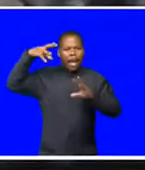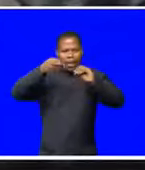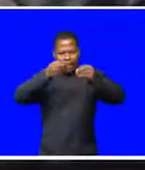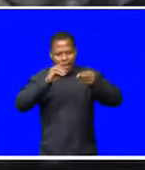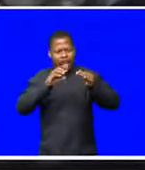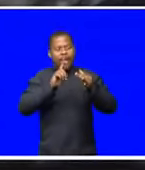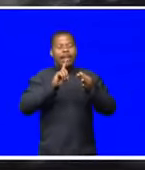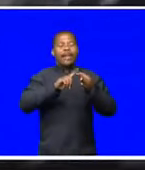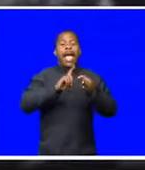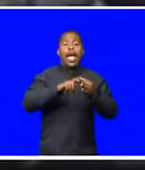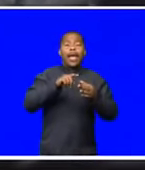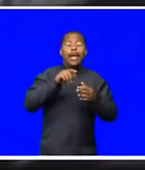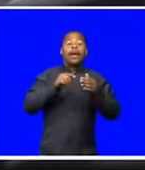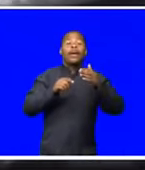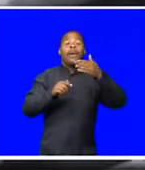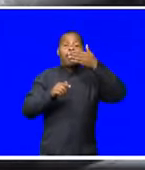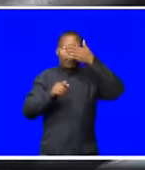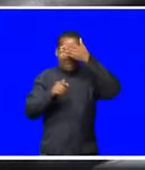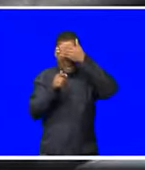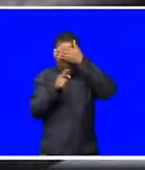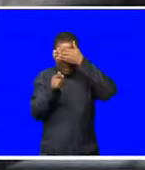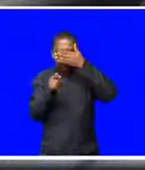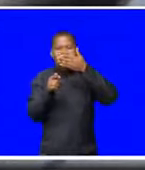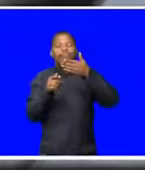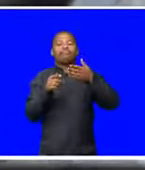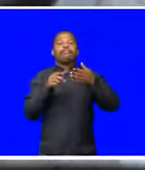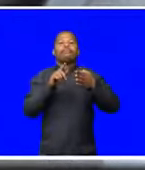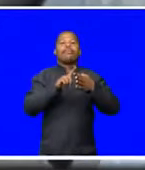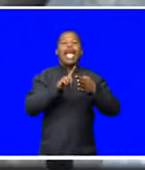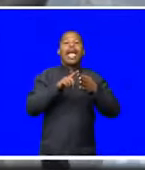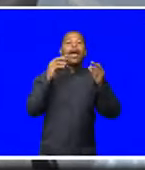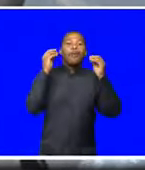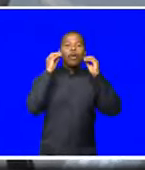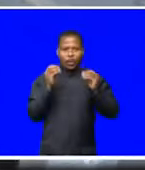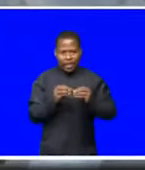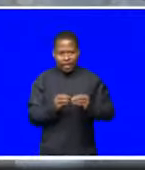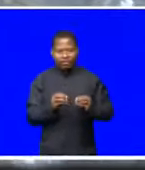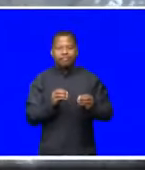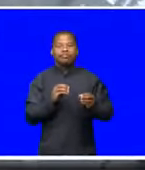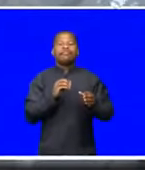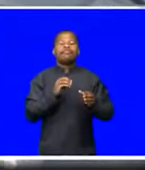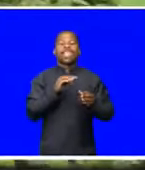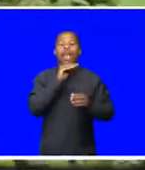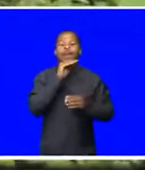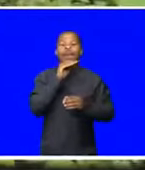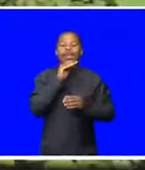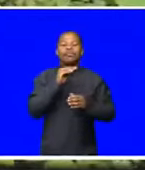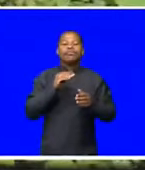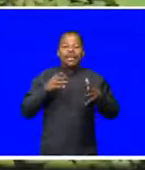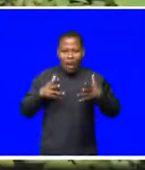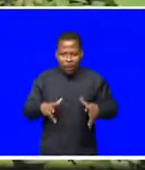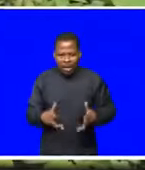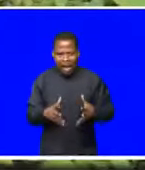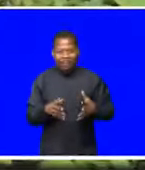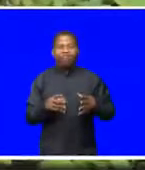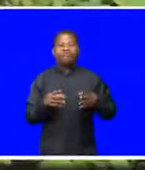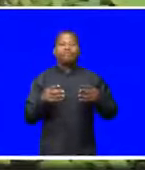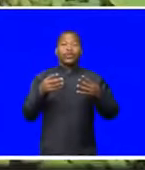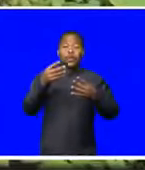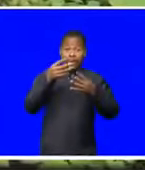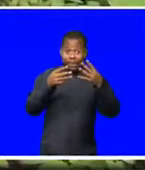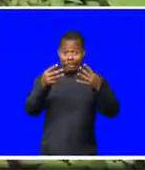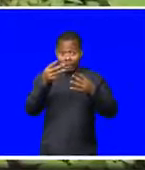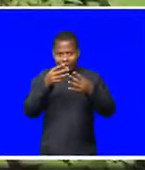kulungisa tindlu tagesi lokungaba kusetimotweni bodokotela lokufaka ekhathi plastic surgery taglima tip science